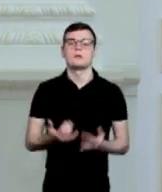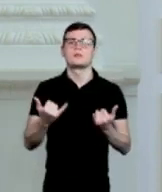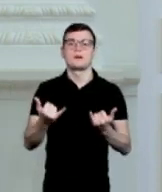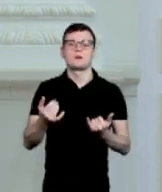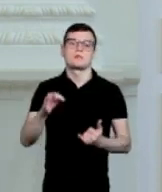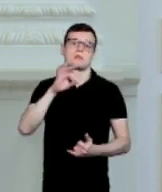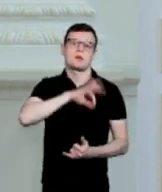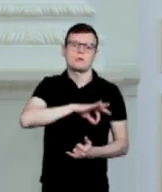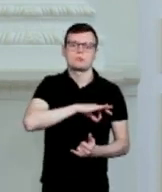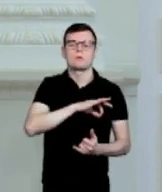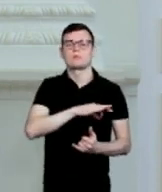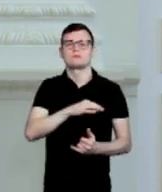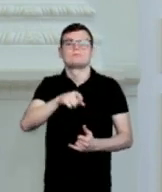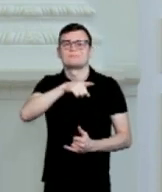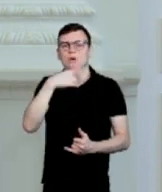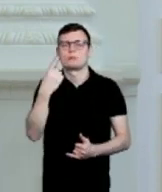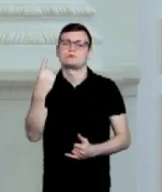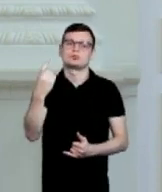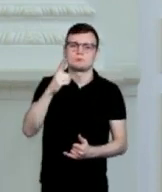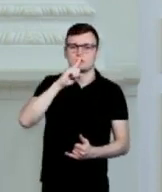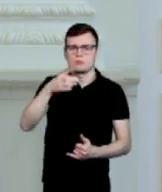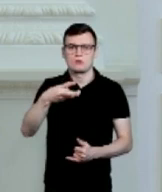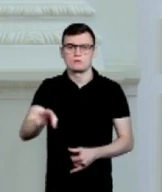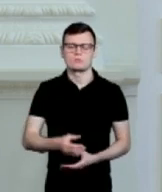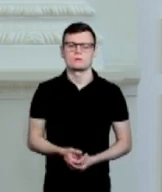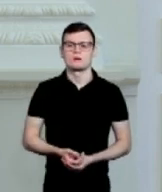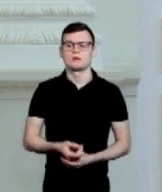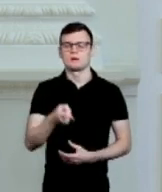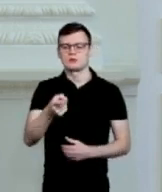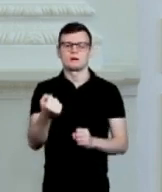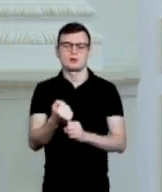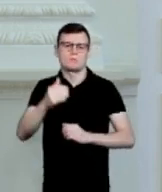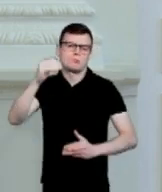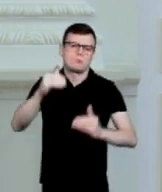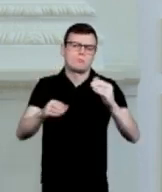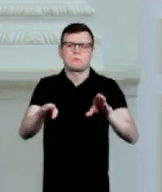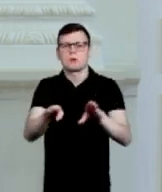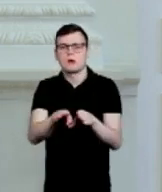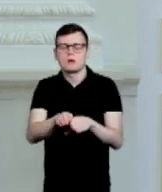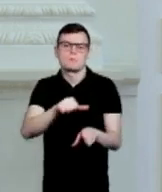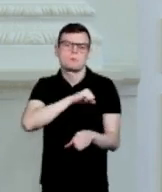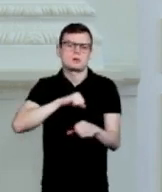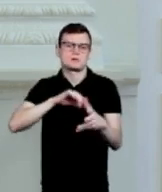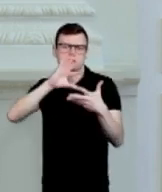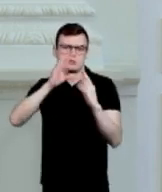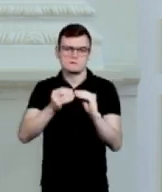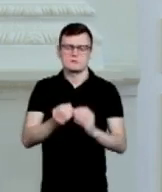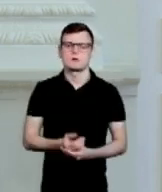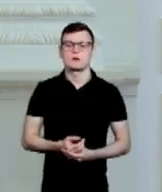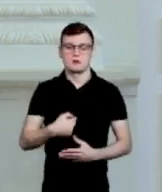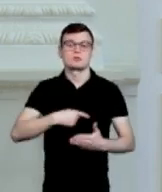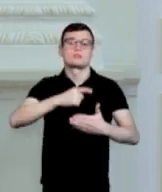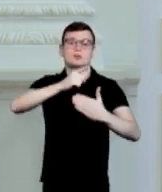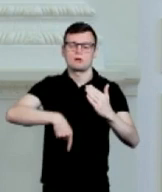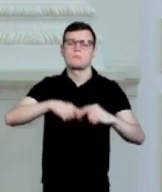naudotis 100 milijonų eurų. Tai šiuos dalykus palyginkime ir padarykime savo išvadas. Aš vis dar tikiu, kad užteks